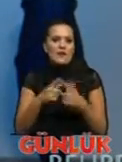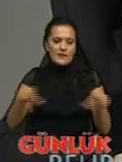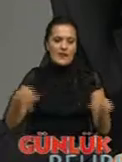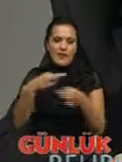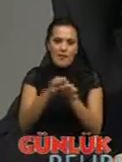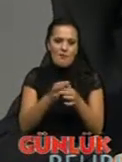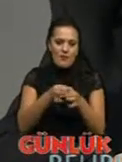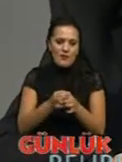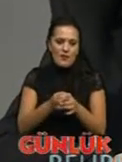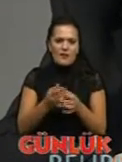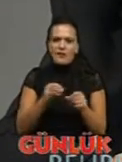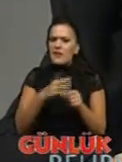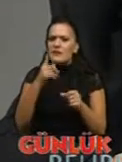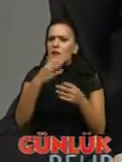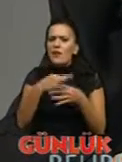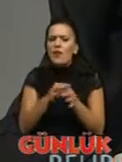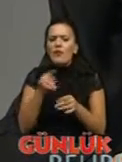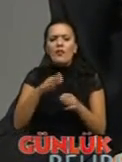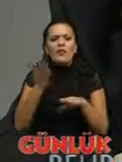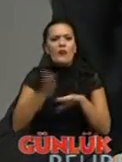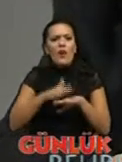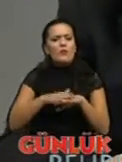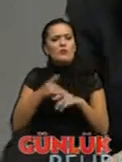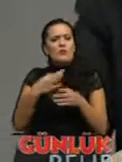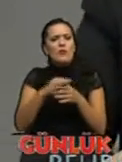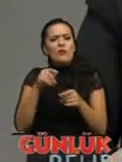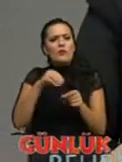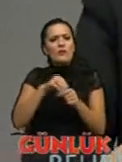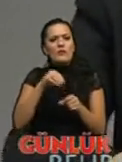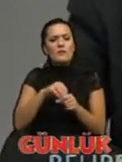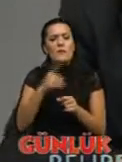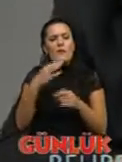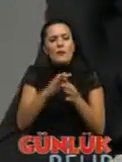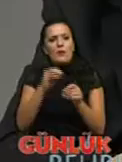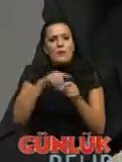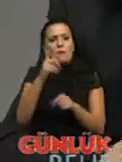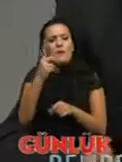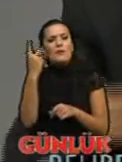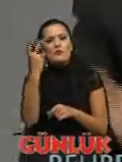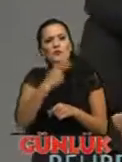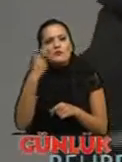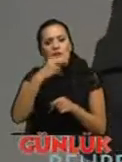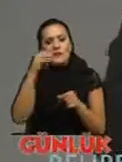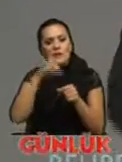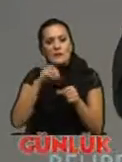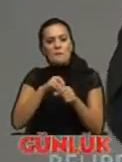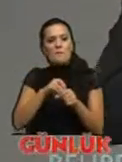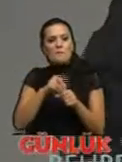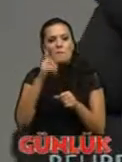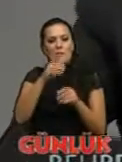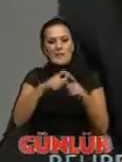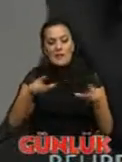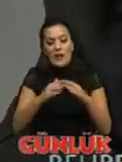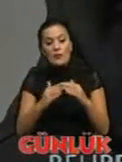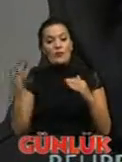Evet. Nasıl bir laboratuvar? Ne yapıyorsunuz laboratuvarda? Laboratuvarda bir tabii müzikal açıdan bir sahnenin üstü